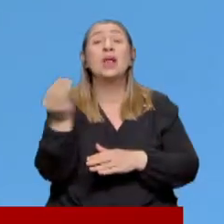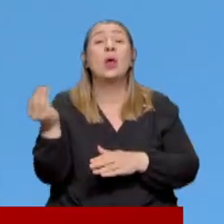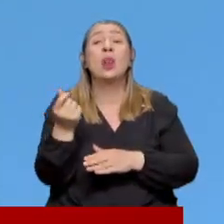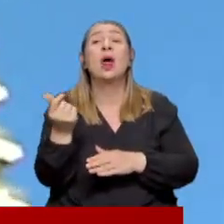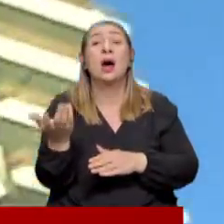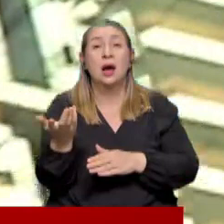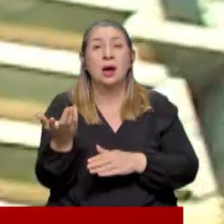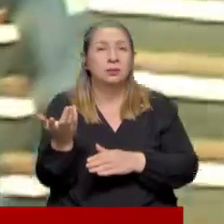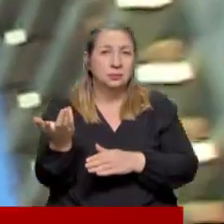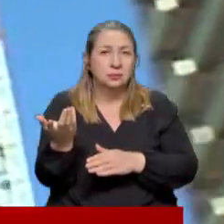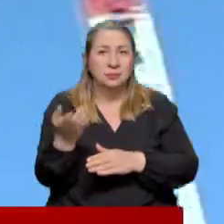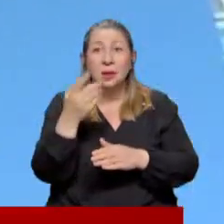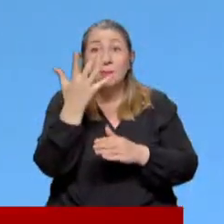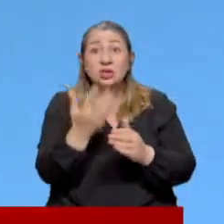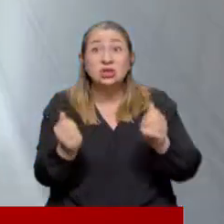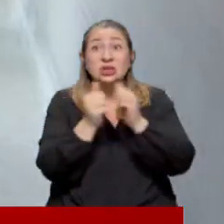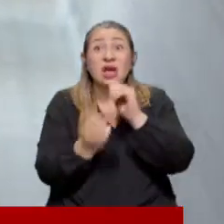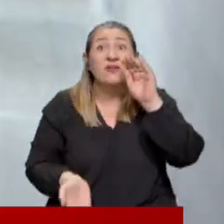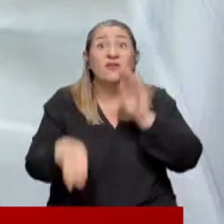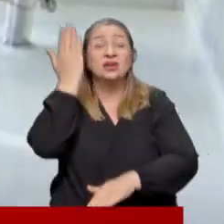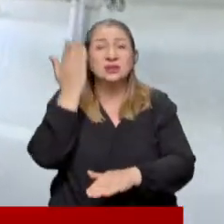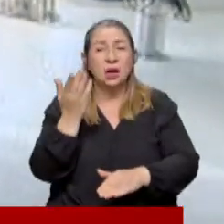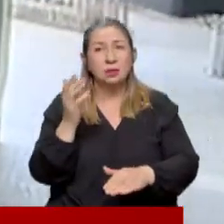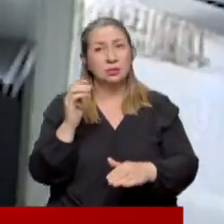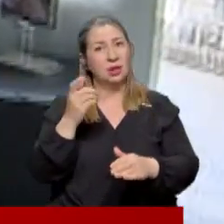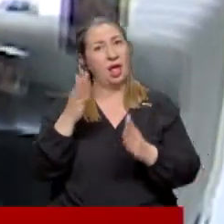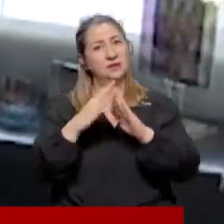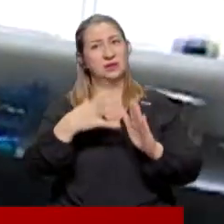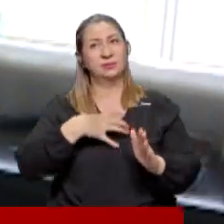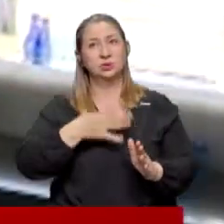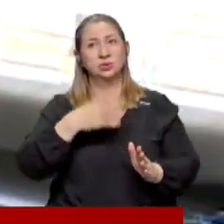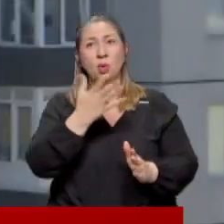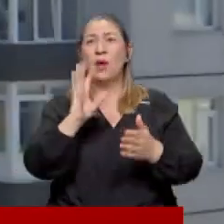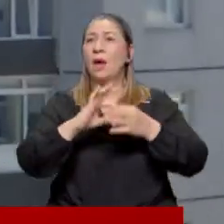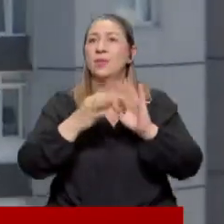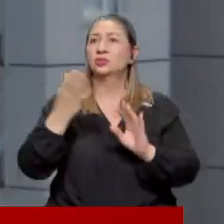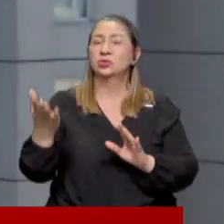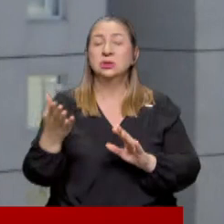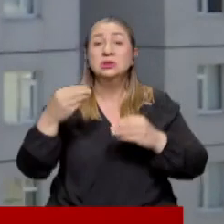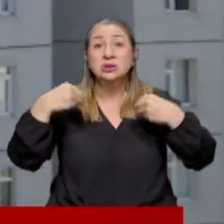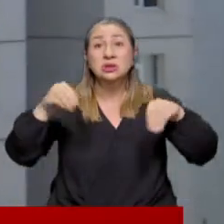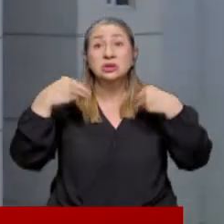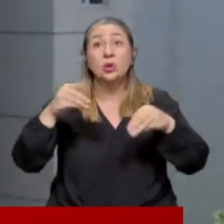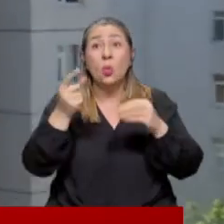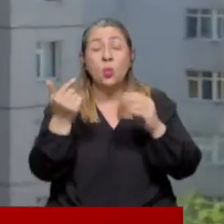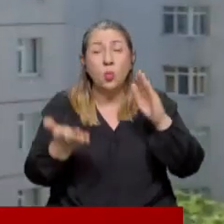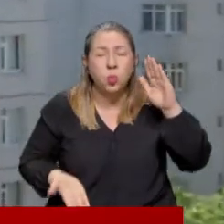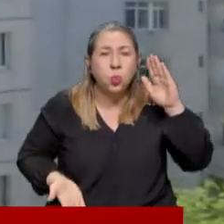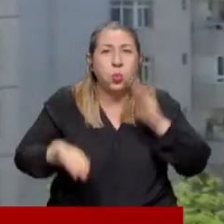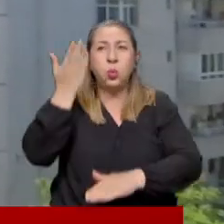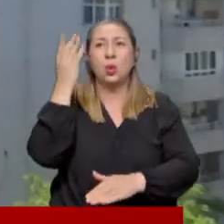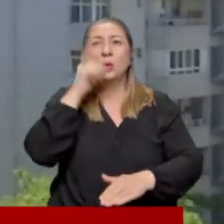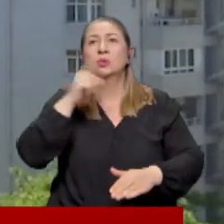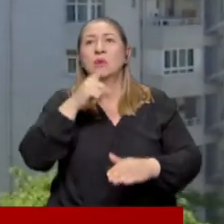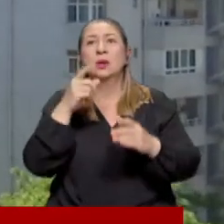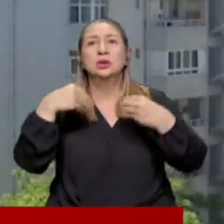milyon lira yani rayiç bedelin beş katından da fazlasına değer biçiyor Ev sahipleri ya da emlakçılar satışlarda uçuk rakamlar